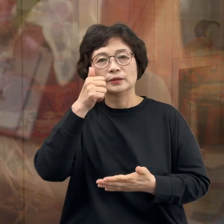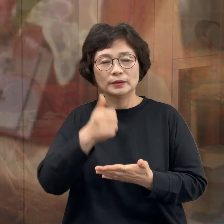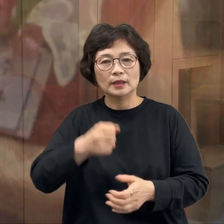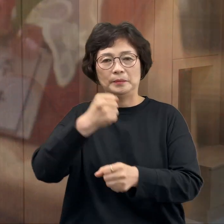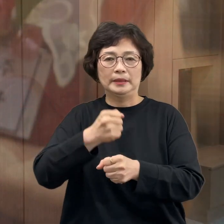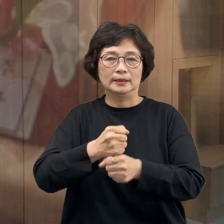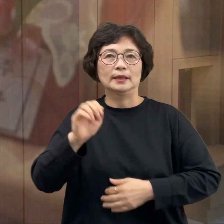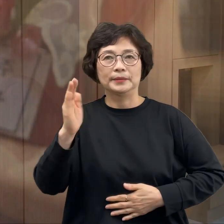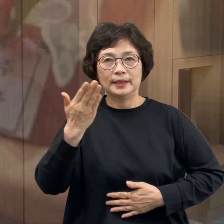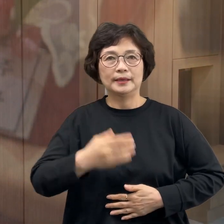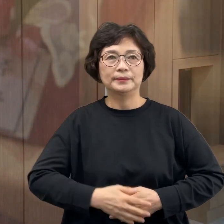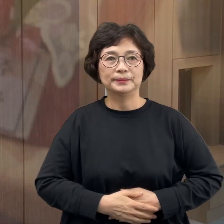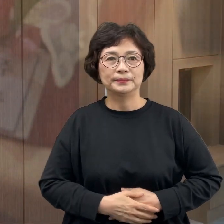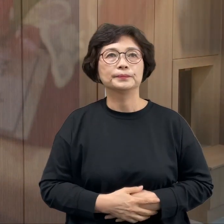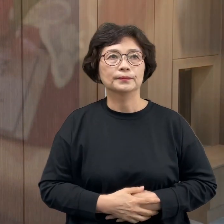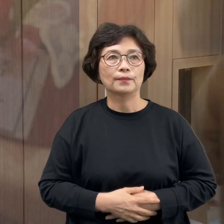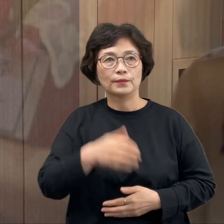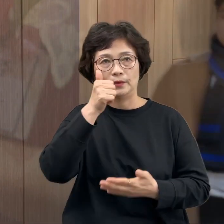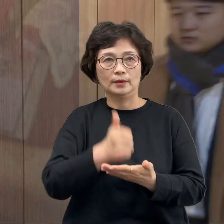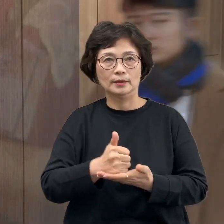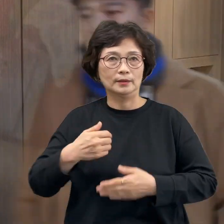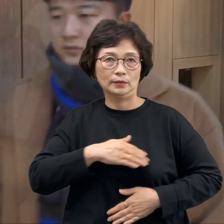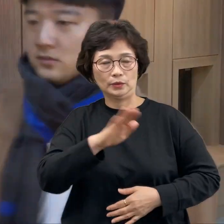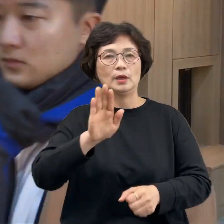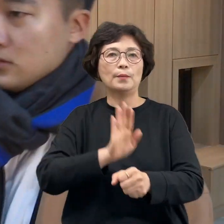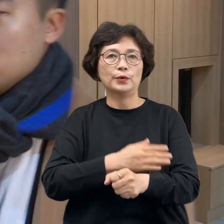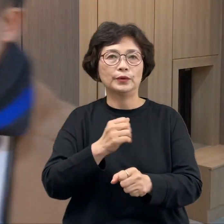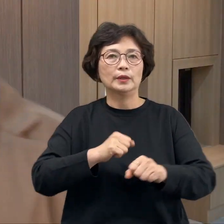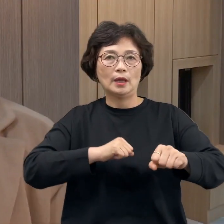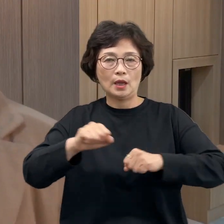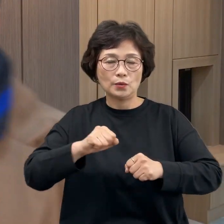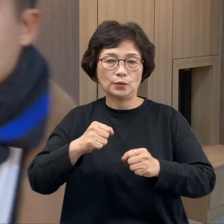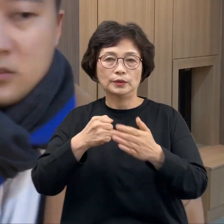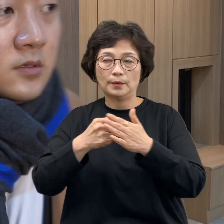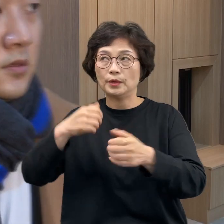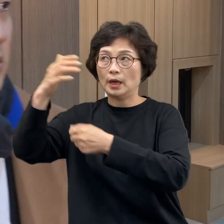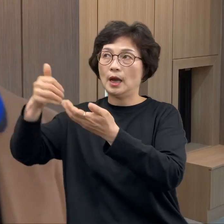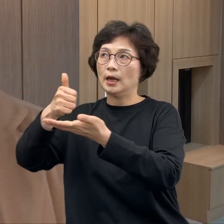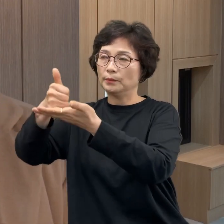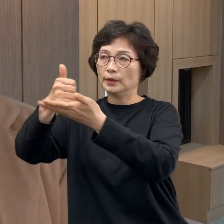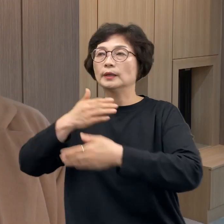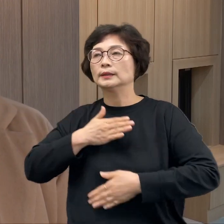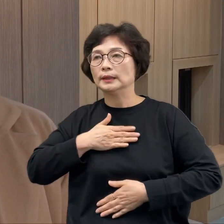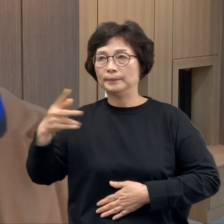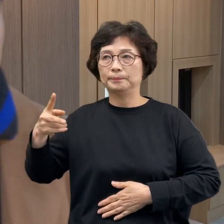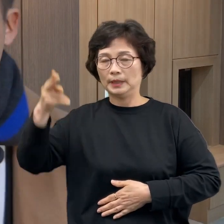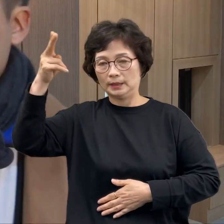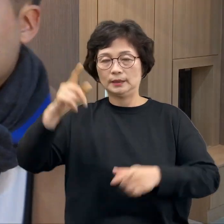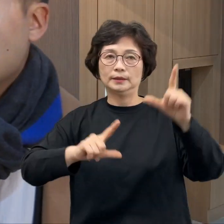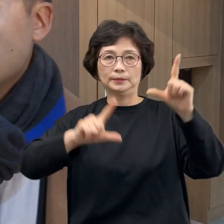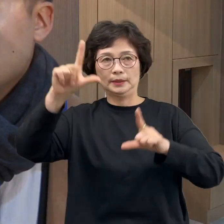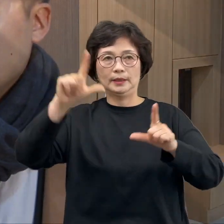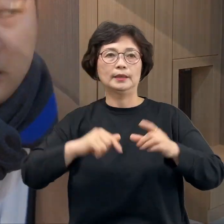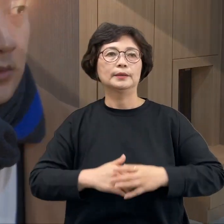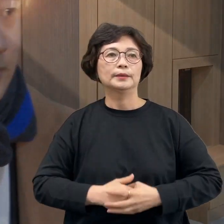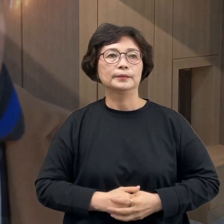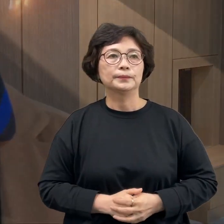됩니다. 죄는 우리가 저지른 잘못으로 하느님과 단절된 상태가 되는